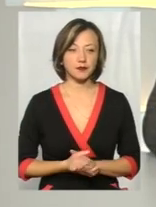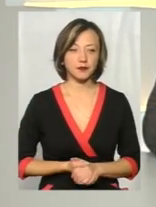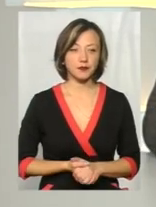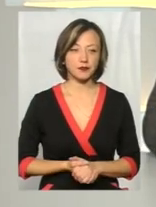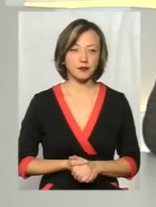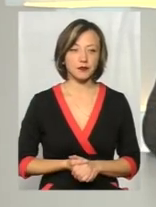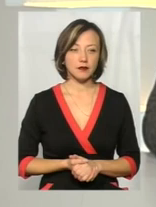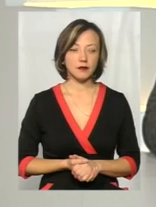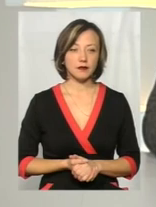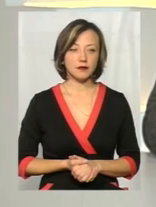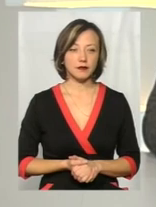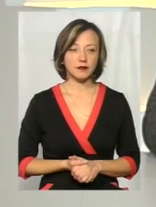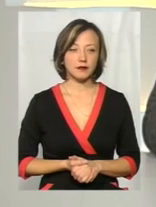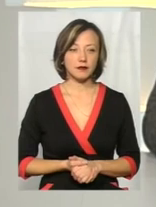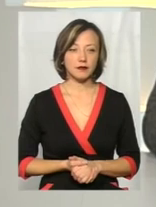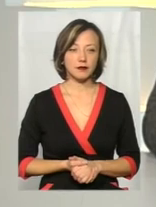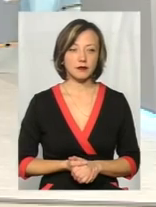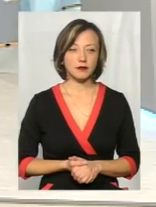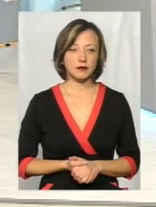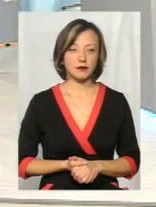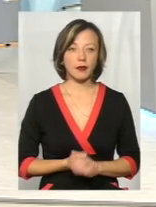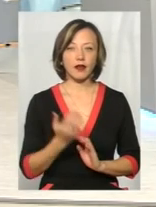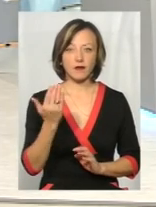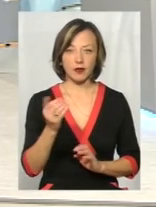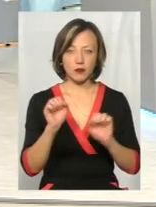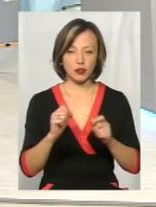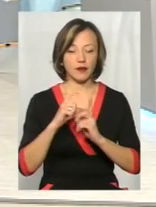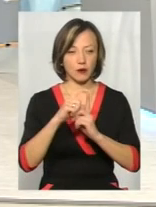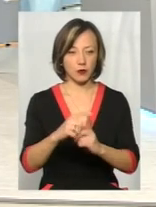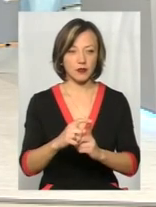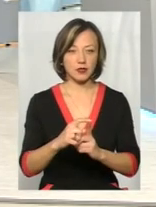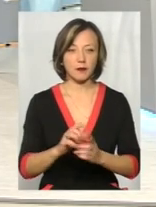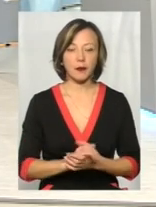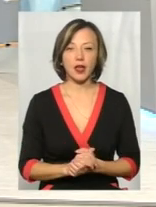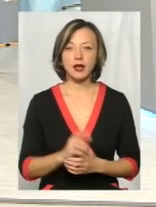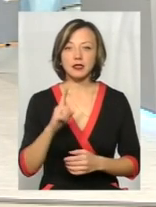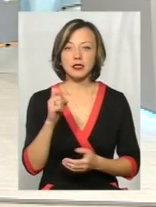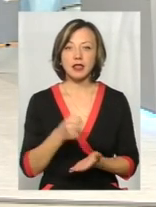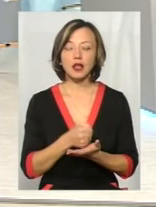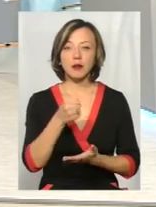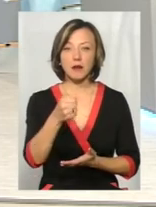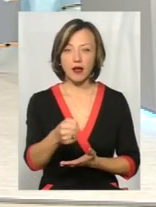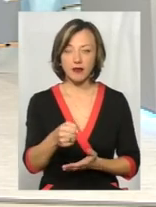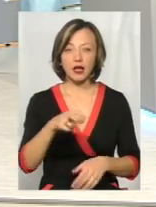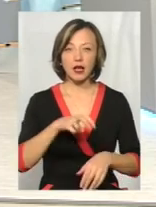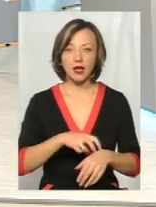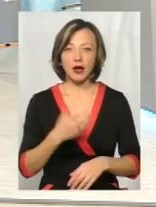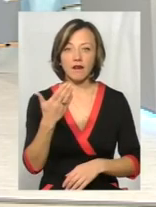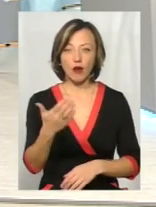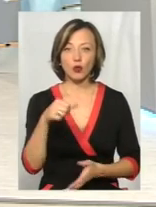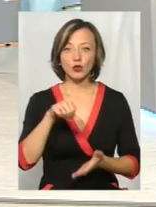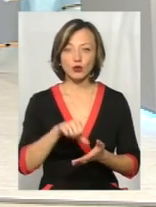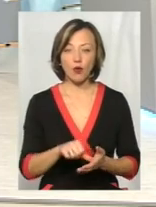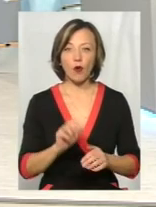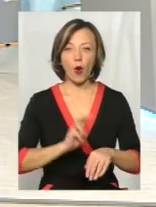Я так розумію, пані Валентина знає відповідь на це запитання. За направленням лікаря первинної ланки, тобто вашого педіатра,